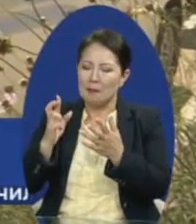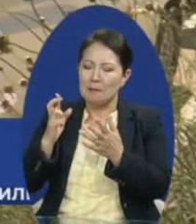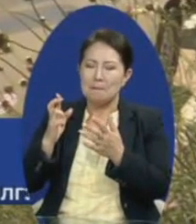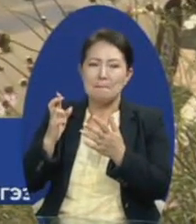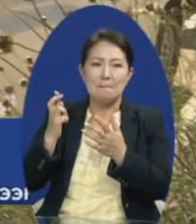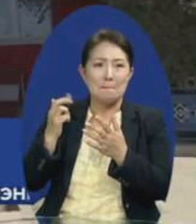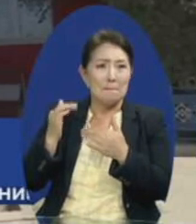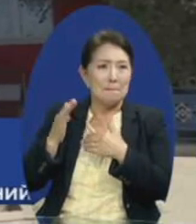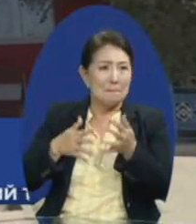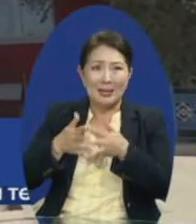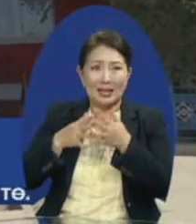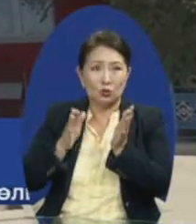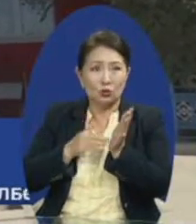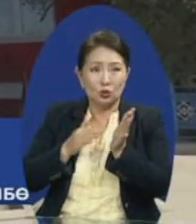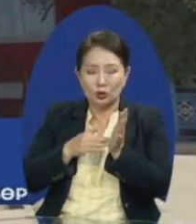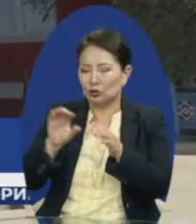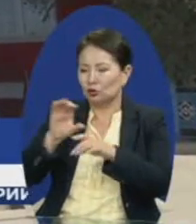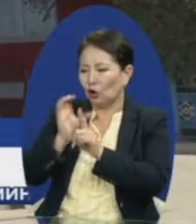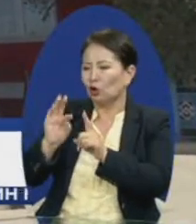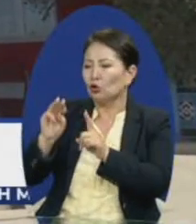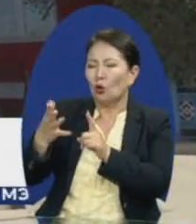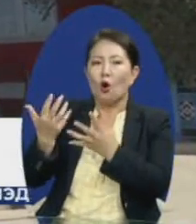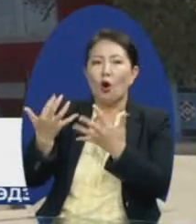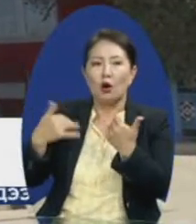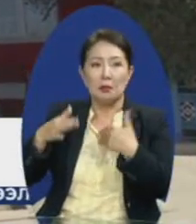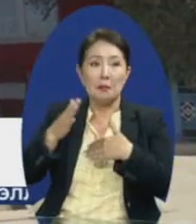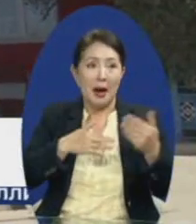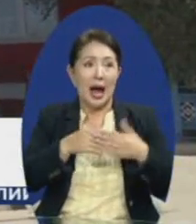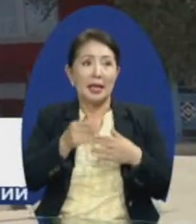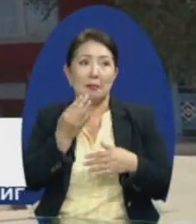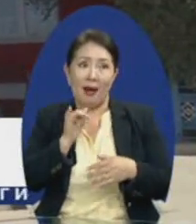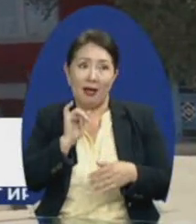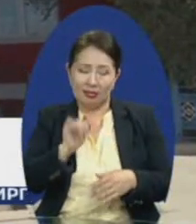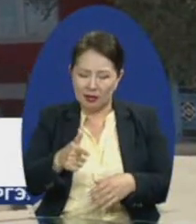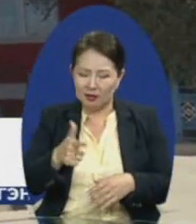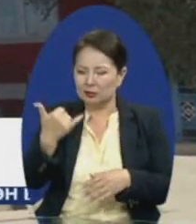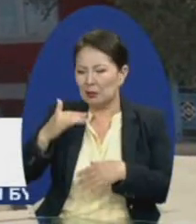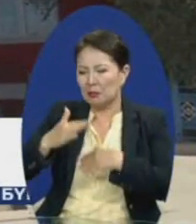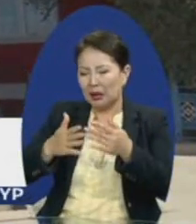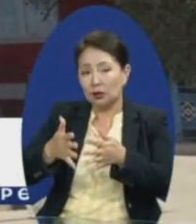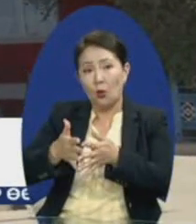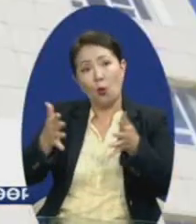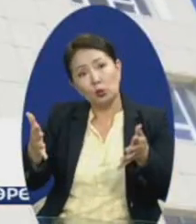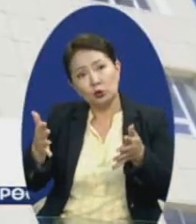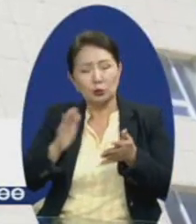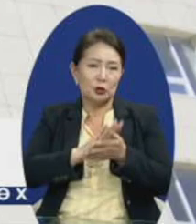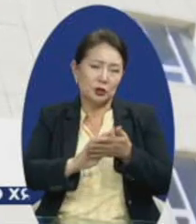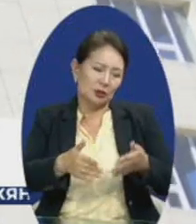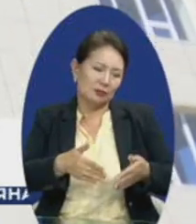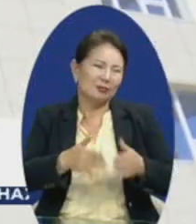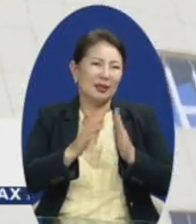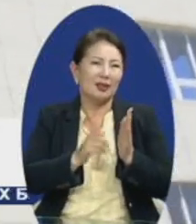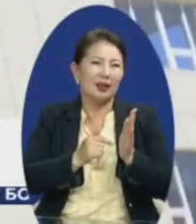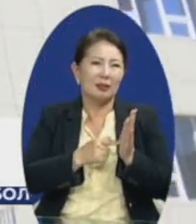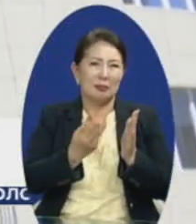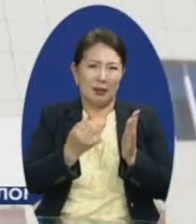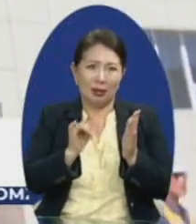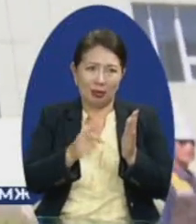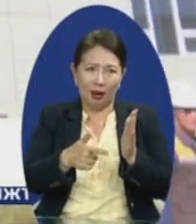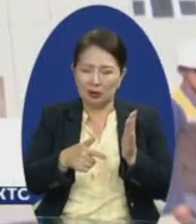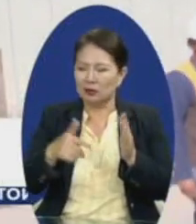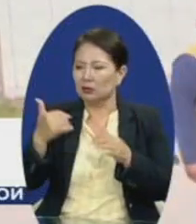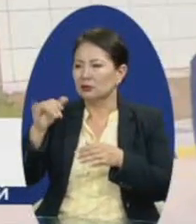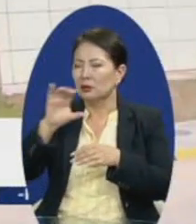сургууль цэцэрлэг соёлын төвийн олон барилга бий. Бас зарим барилгыг өргөтөх юм уу шинээр барих шаардлага үүссэн. Тиймээс тухайн